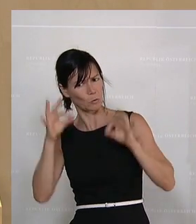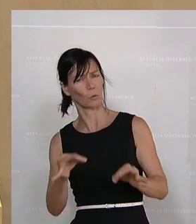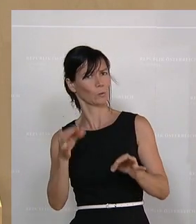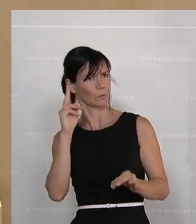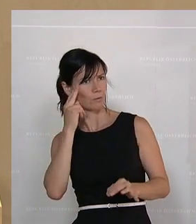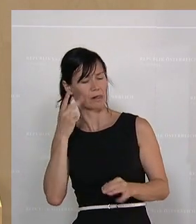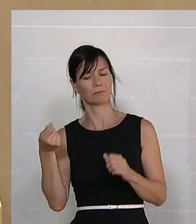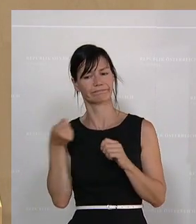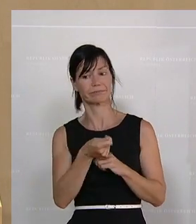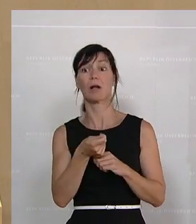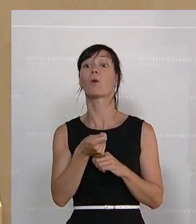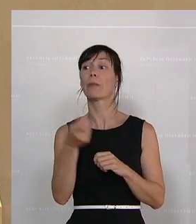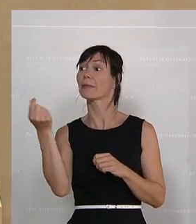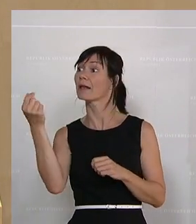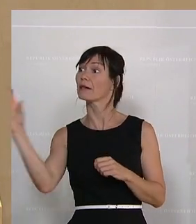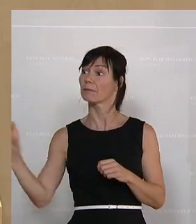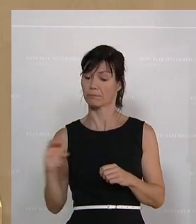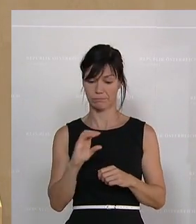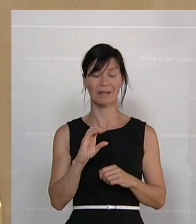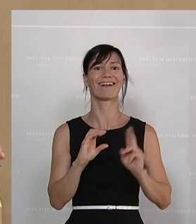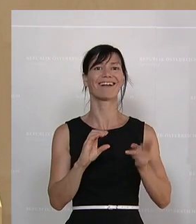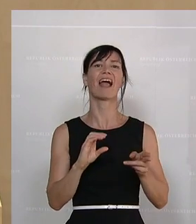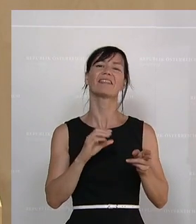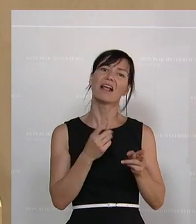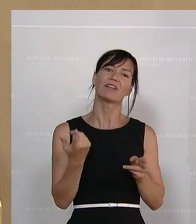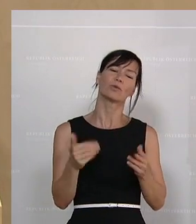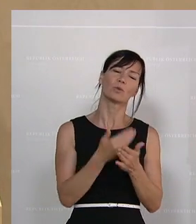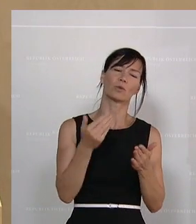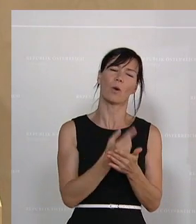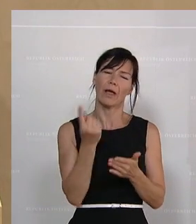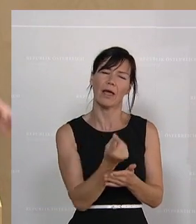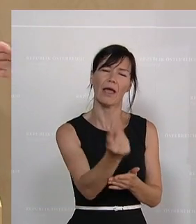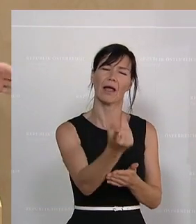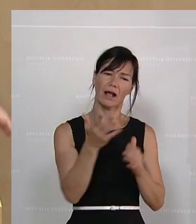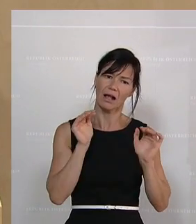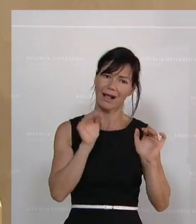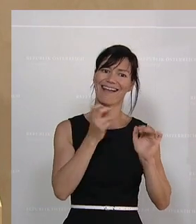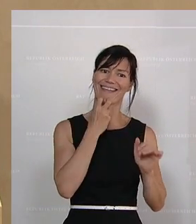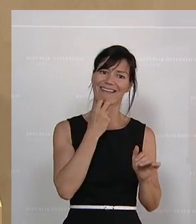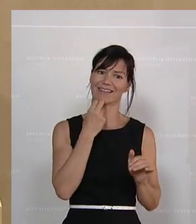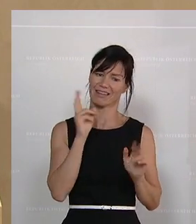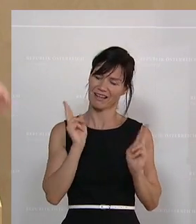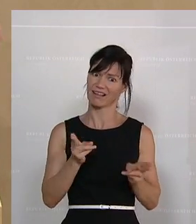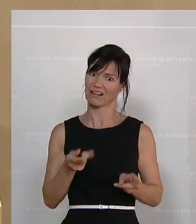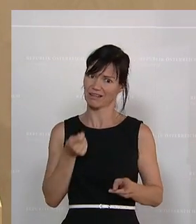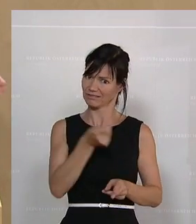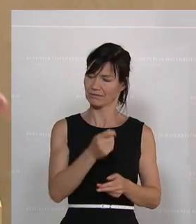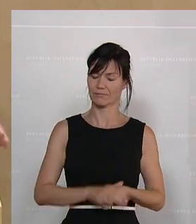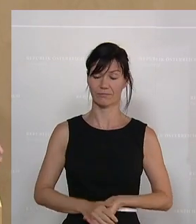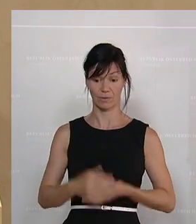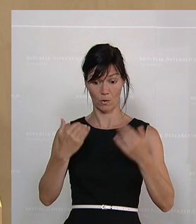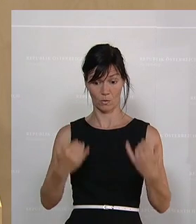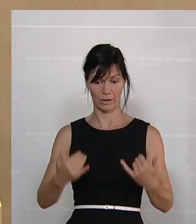in erneuerbare energie investieren können sehr geehrte damen und herren es gibt heute zwei pakete heute liegen zwei